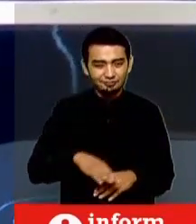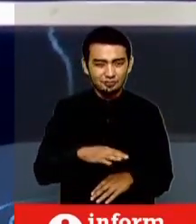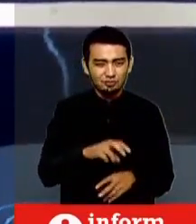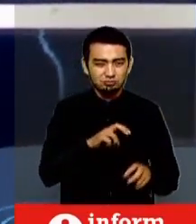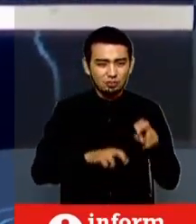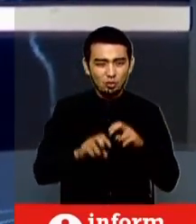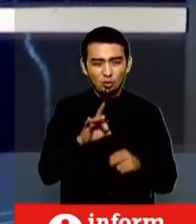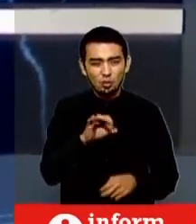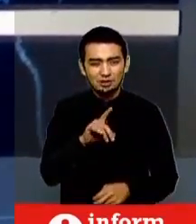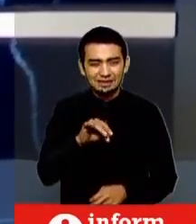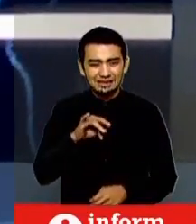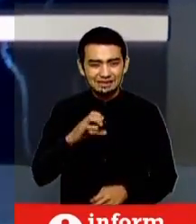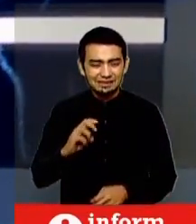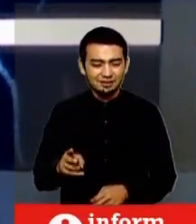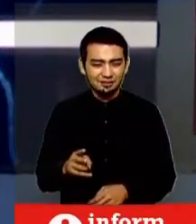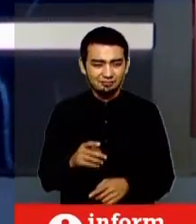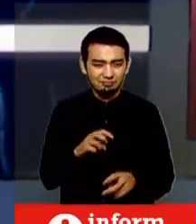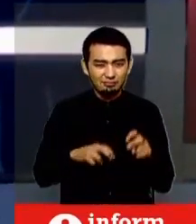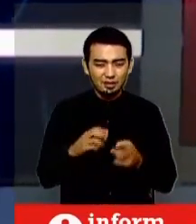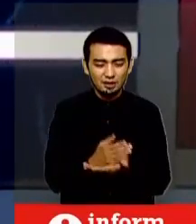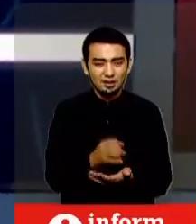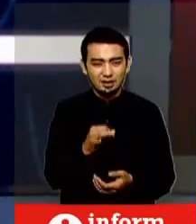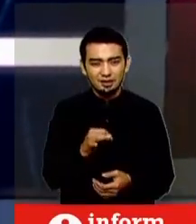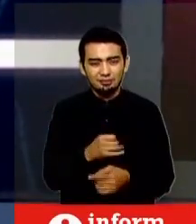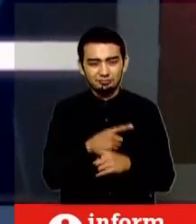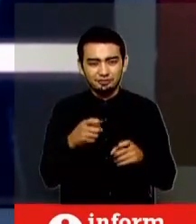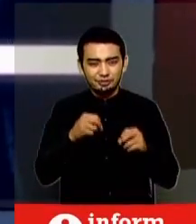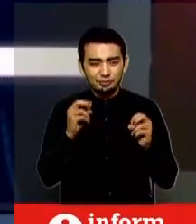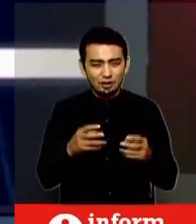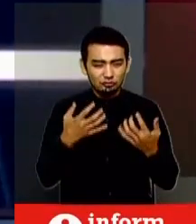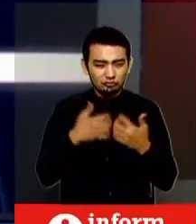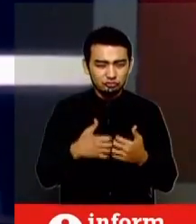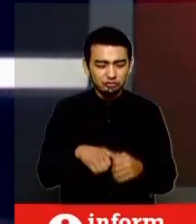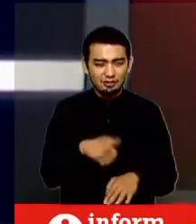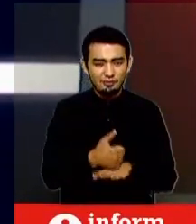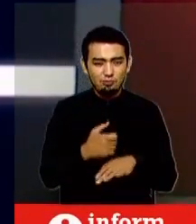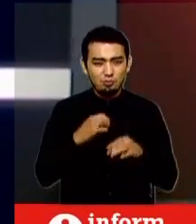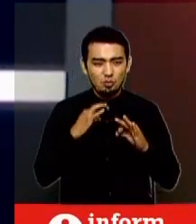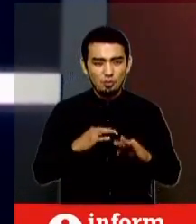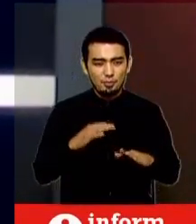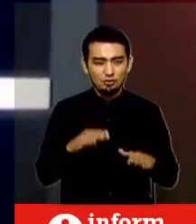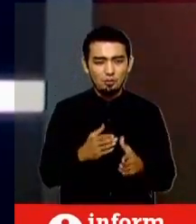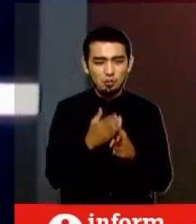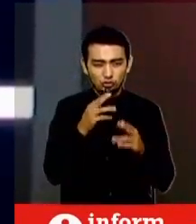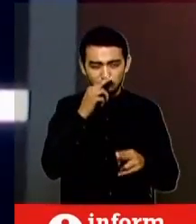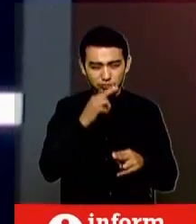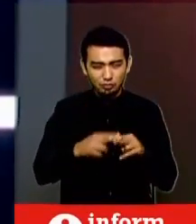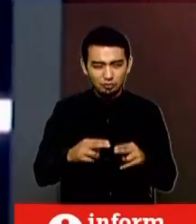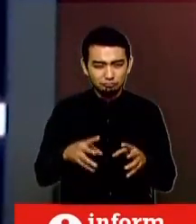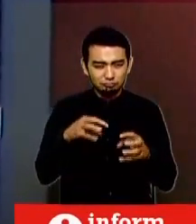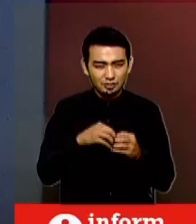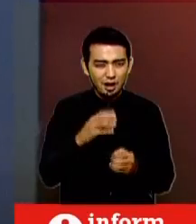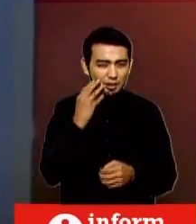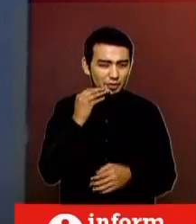розыске. Такие данные озвучили в Комитете правовой статистики и специальных учетов Генеральной прокуратуры. Большая часть пропавших зарегистрирована